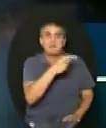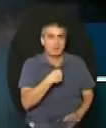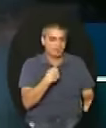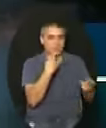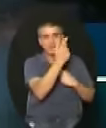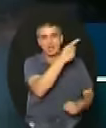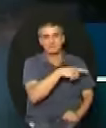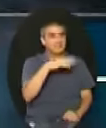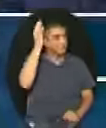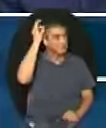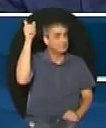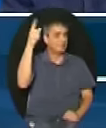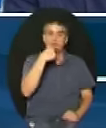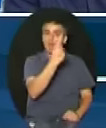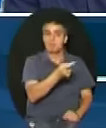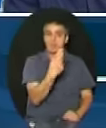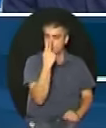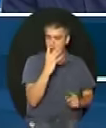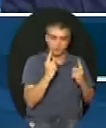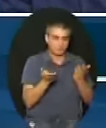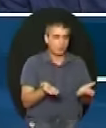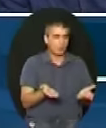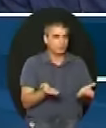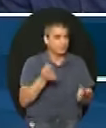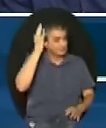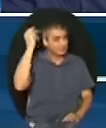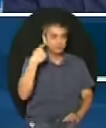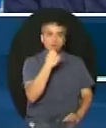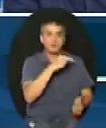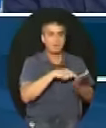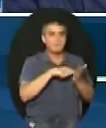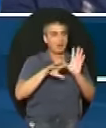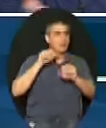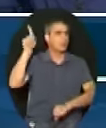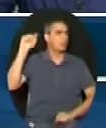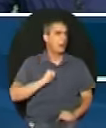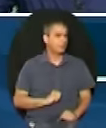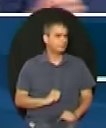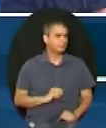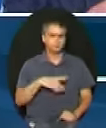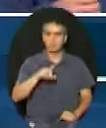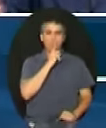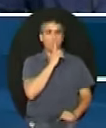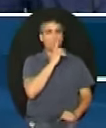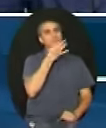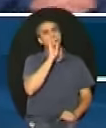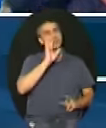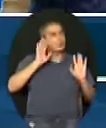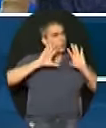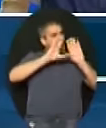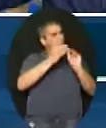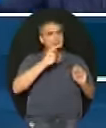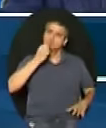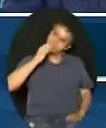הגבתי לה. סתיו שפיר אמרה את זה, ואמרתי, תראו מה קורה פה. שסתיו שפיר אומרת שזה בגלל המתנחלים, יש שתיקה, מותר להכליל,